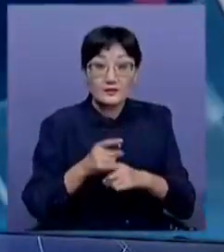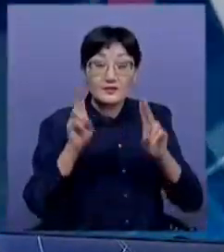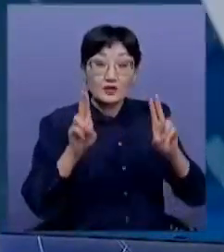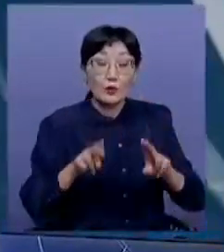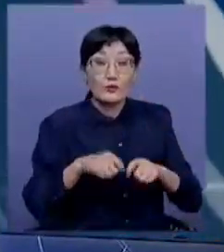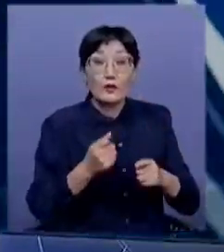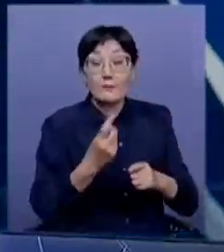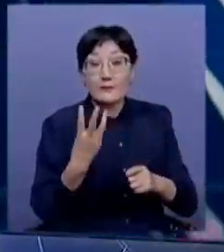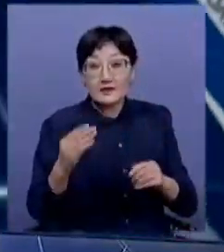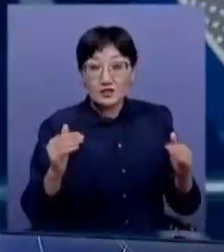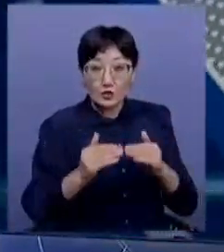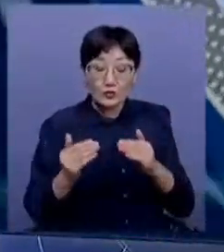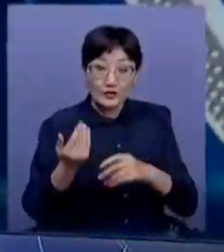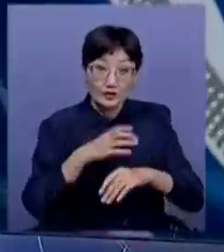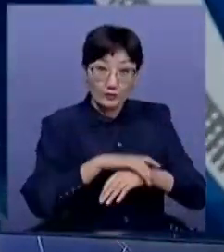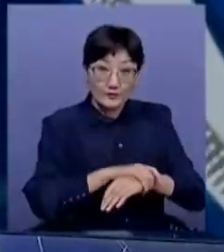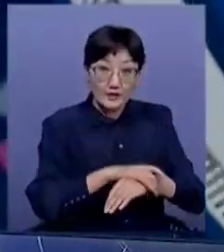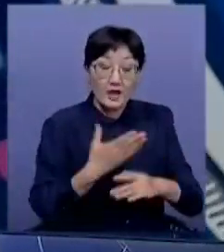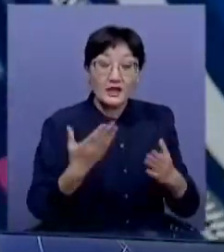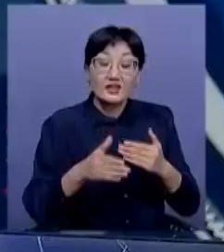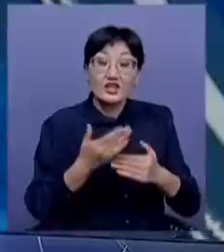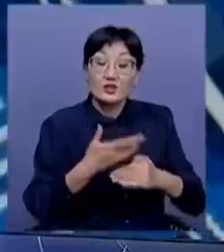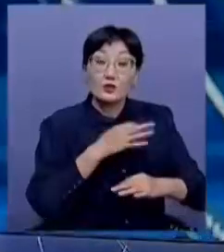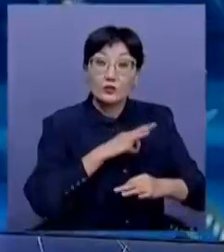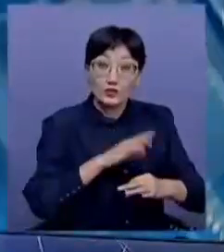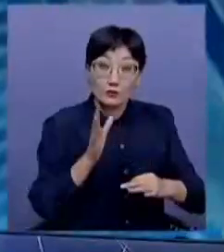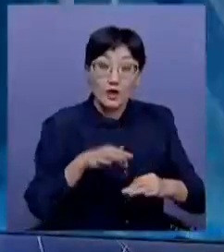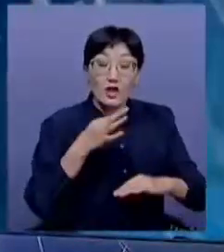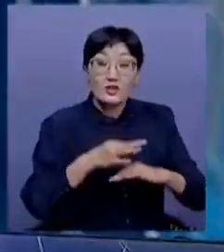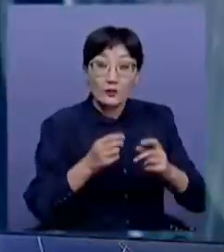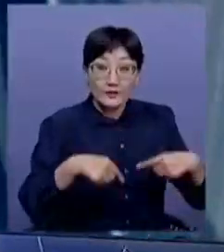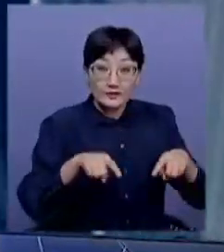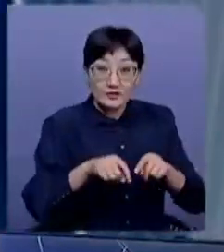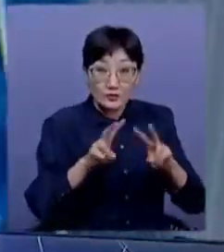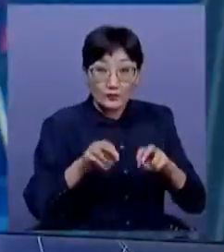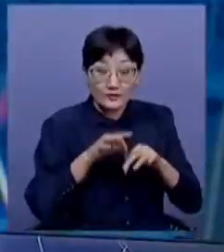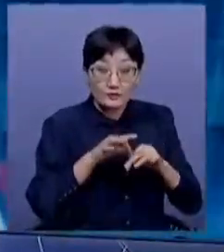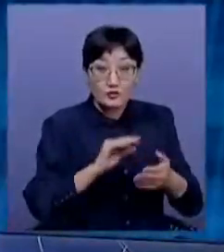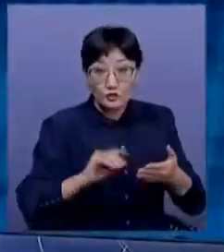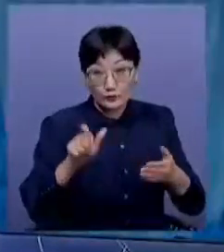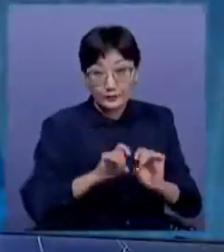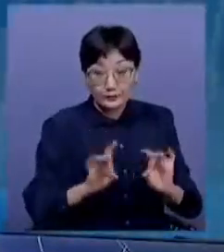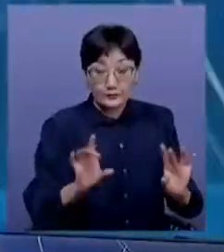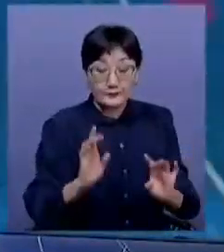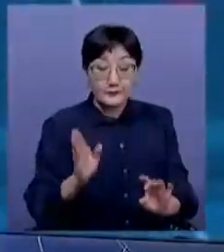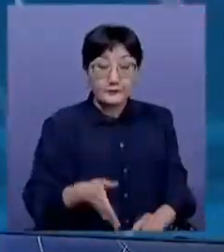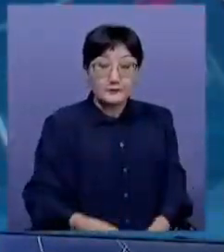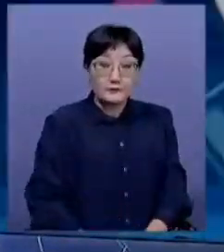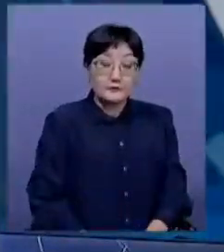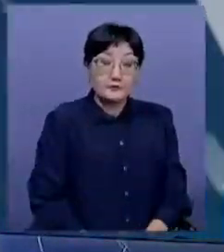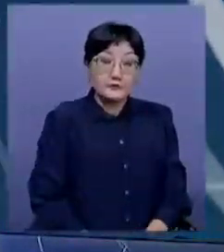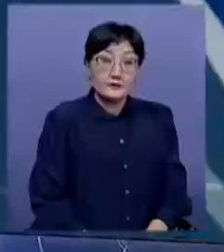бұзған бір қатар нысандар анықталды. Оларға қандай жаза қолданылды? Жауапты органдармен рейд жүргізген әріптесім Асылбек Тойбек айтып